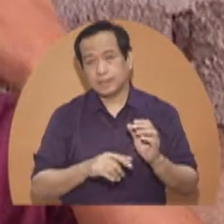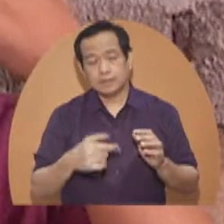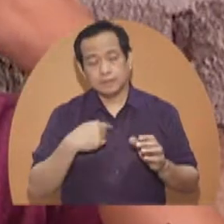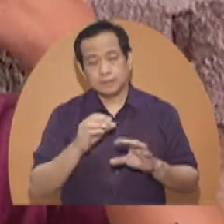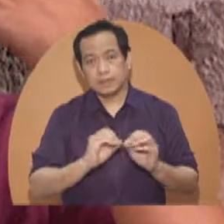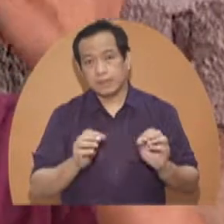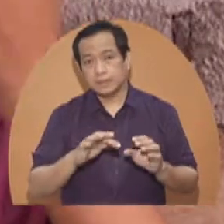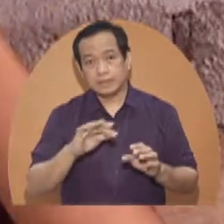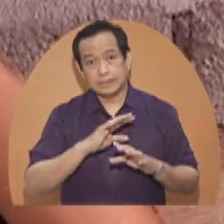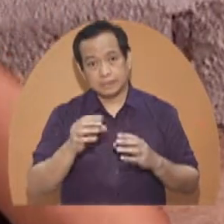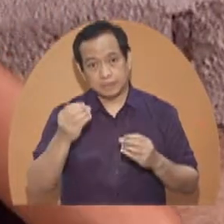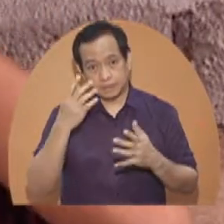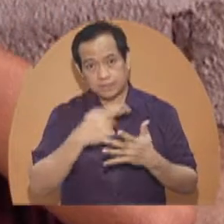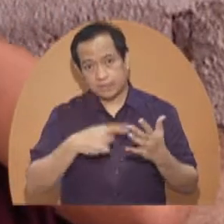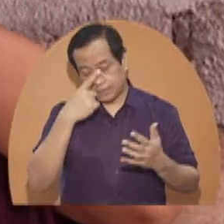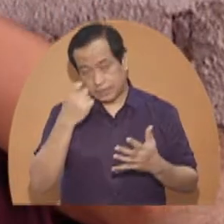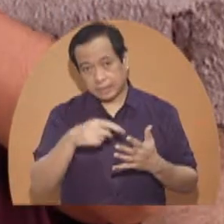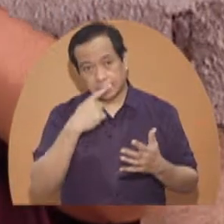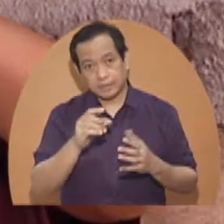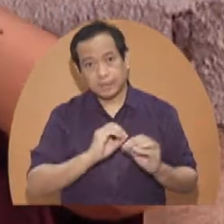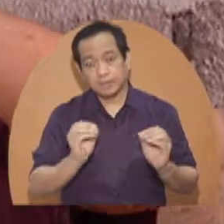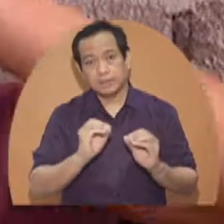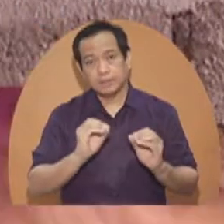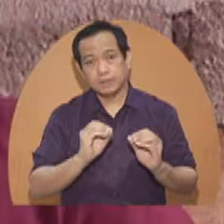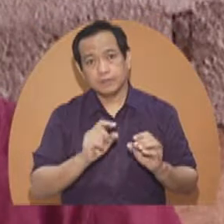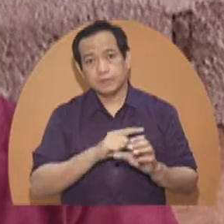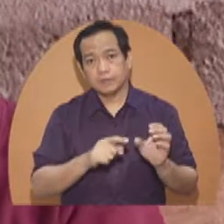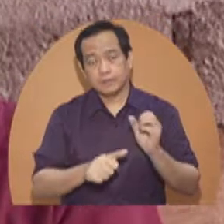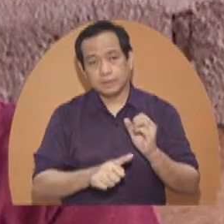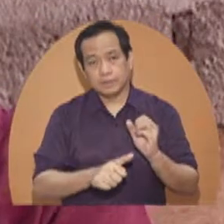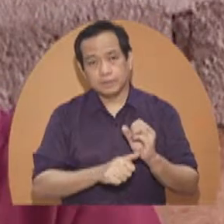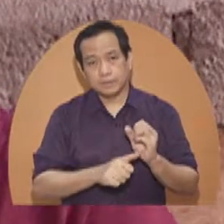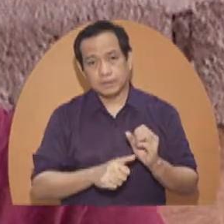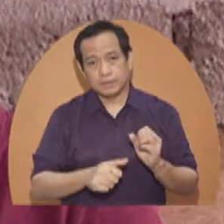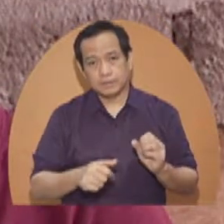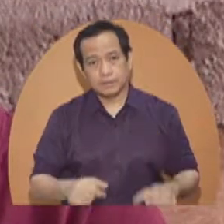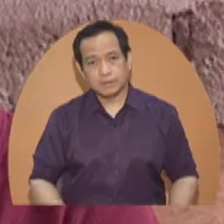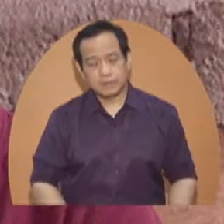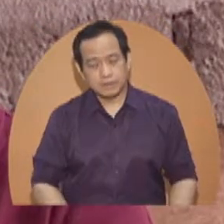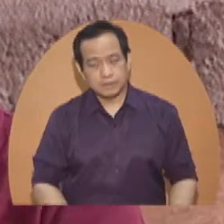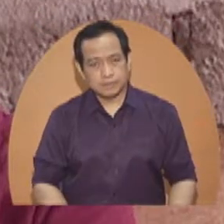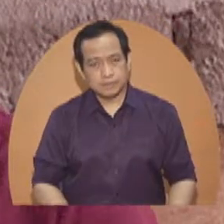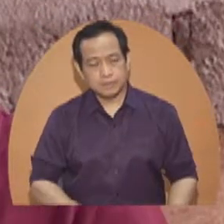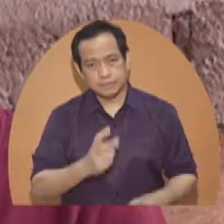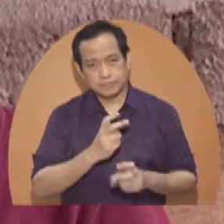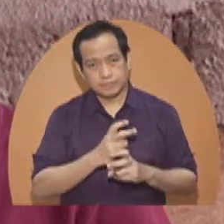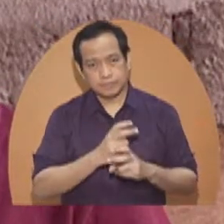Hindi ko po pinapalam kasi baka po sino ko yung nasabihin nila ay walang buktas ng pet nito. Baka po